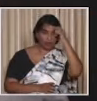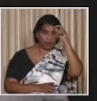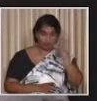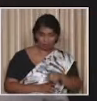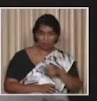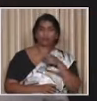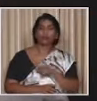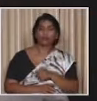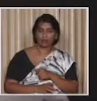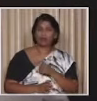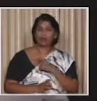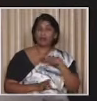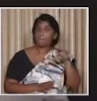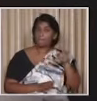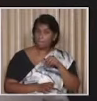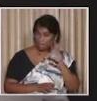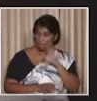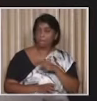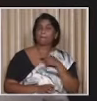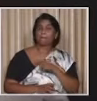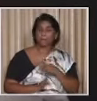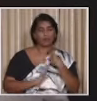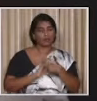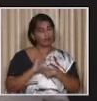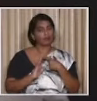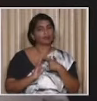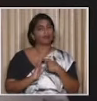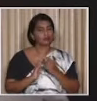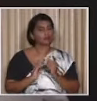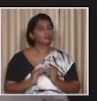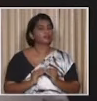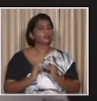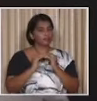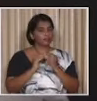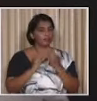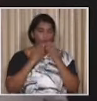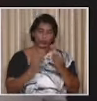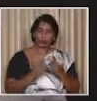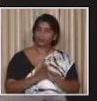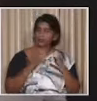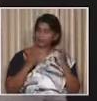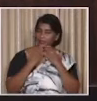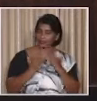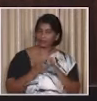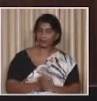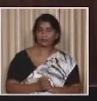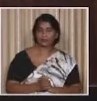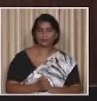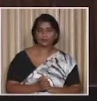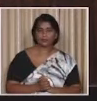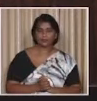හැටියට අපි පාවිච්චි කළ යුතුයි ශ්‍රී ලංකාව ගොඩනැගිය යුතුයි බොහොම ස්තුතියි ඔබතුමා ගරු ගජේන්ද්‍ර කුමාර් පොන්නම්